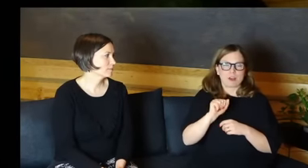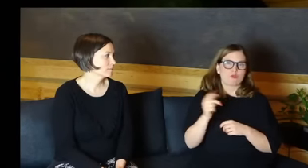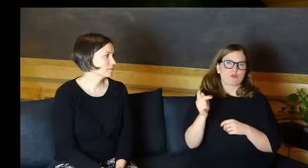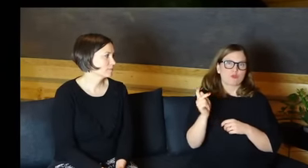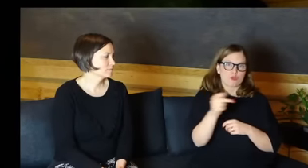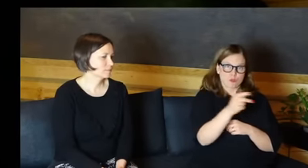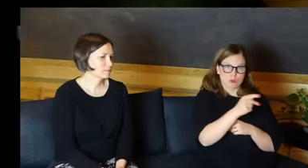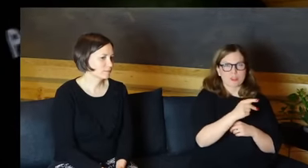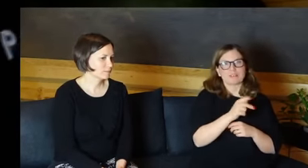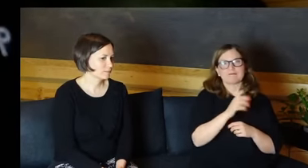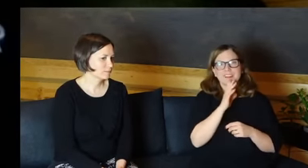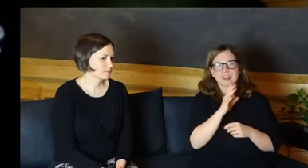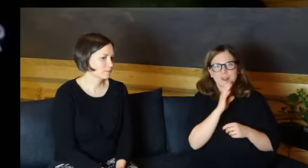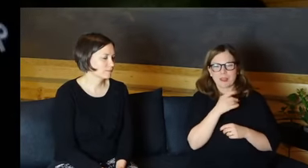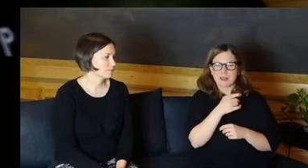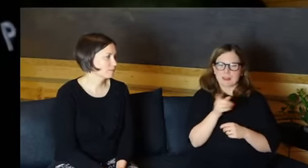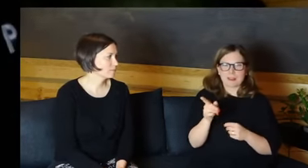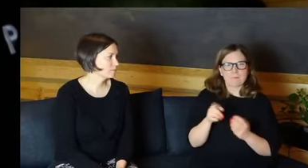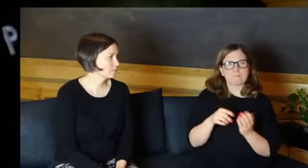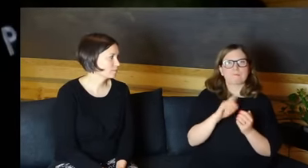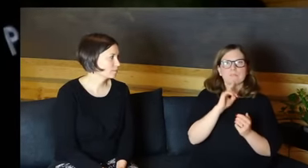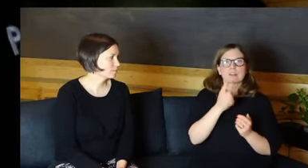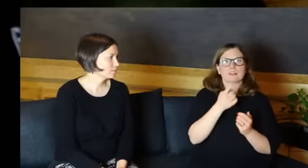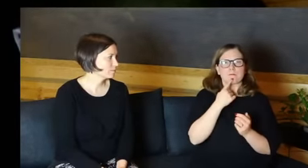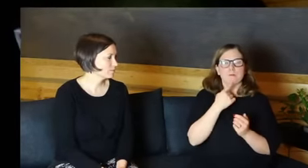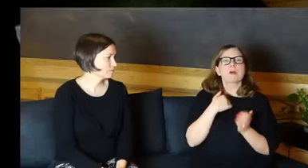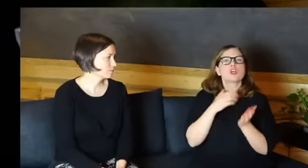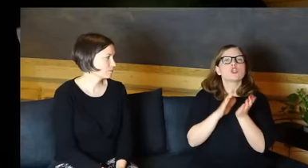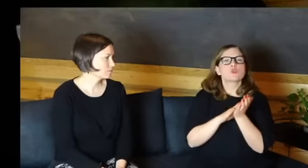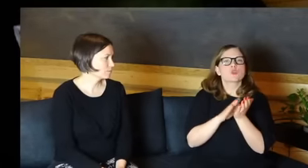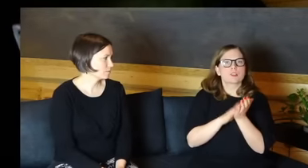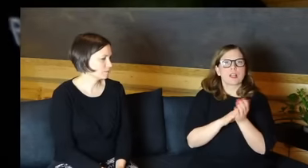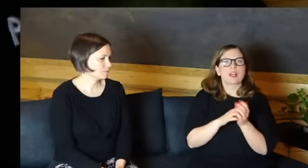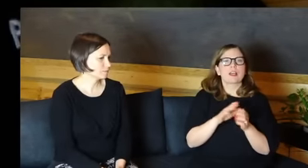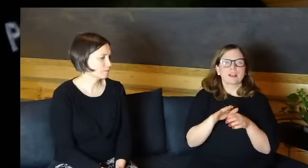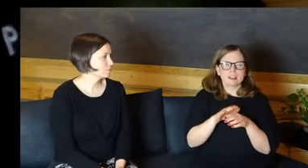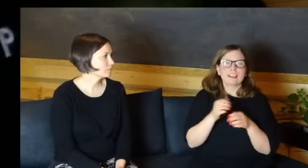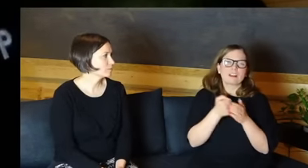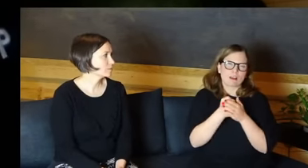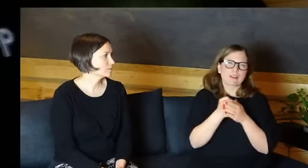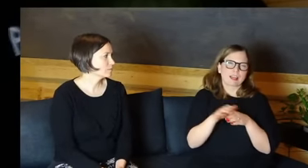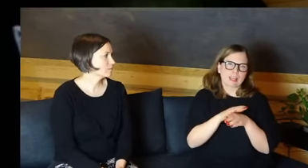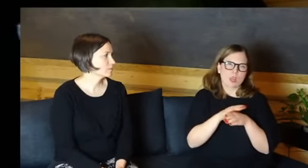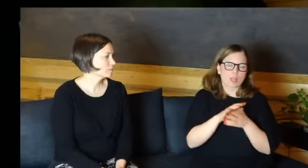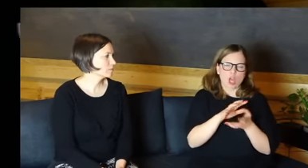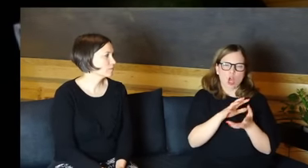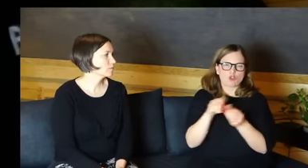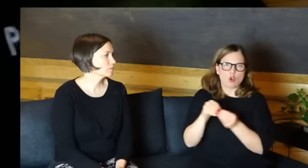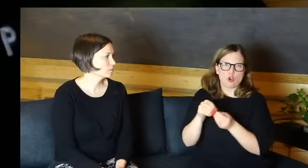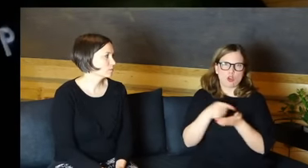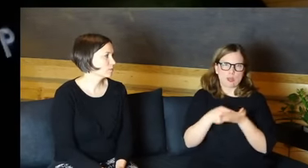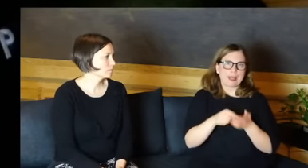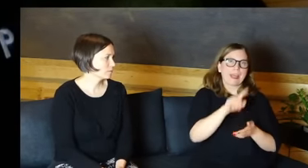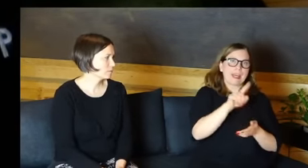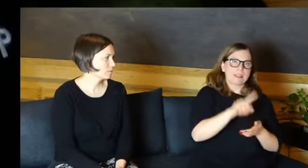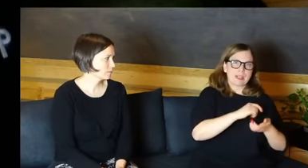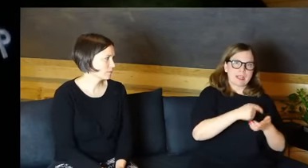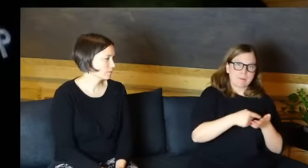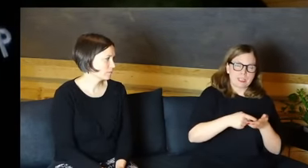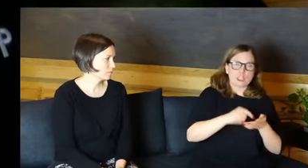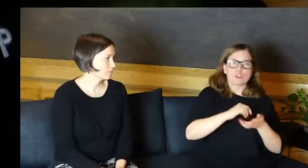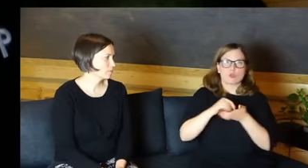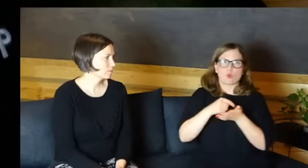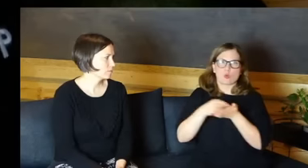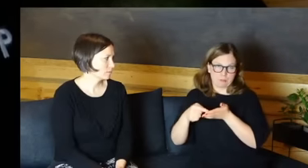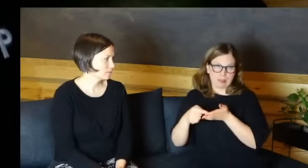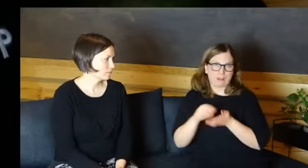päätteissänne voitte vastata. Suosittelen täyttämään oikean kokonimen siihen, jotta on helpompaa sitten tämä arpominen ja muut.